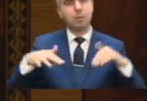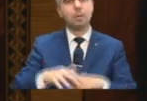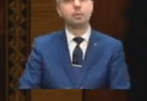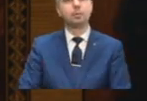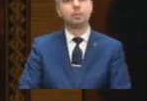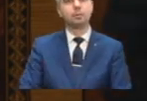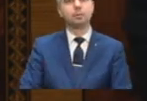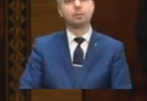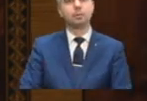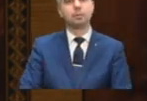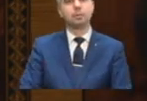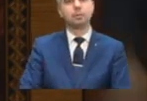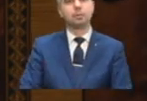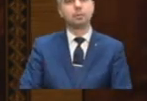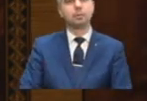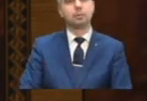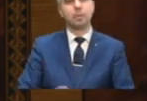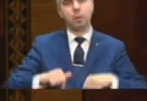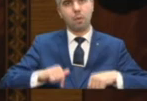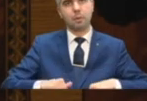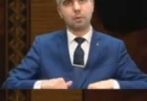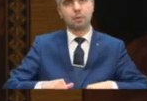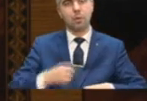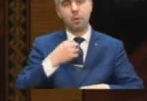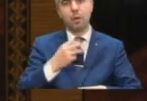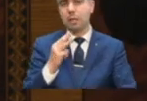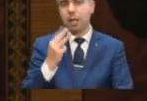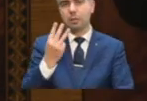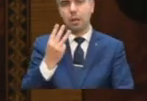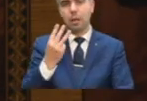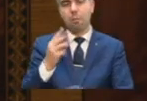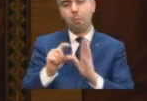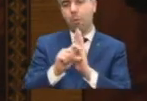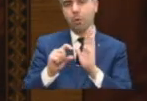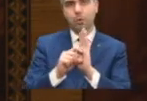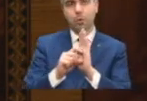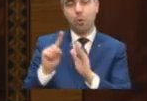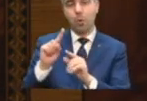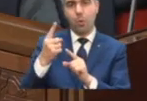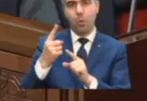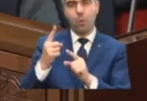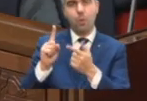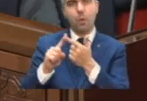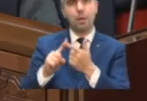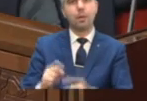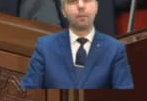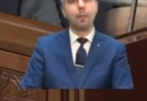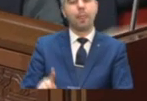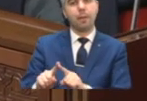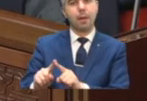البرلمانيين النواب المحترمين. السيد الوزير غادي نتفاعل معك في ثلاثة ديال المواضيع. الأول هو السياسة ديال